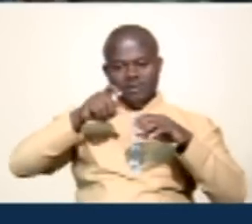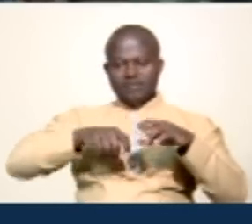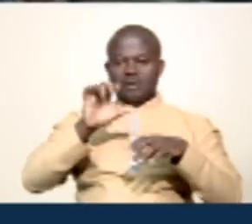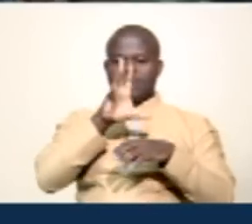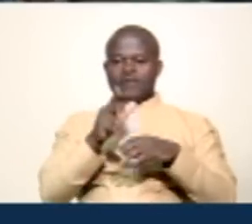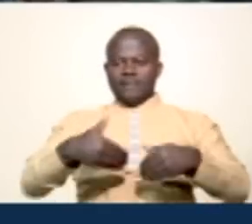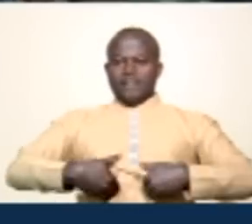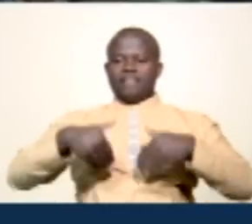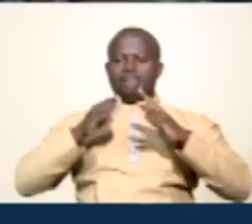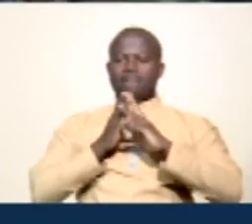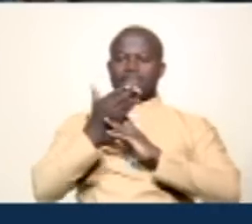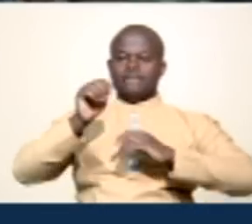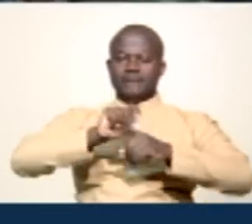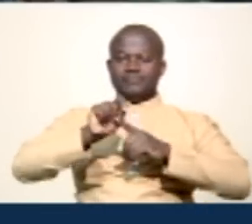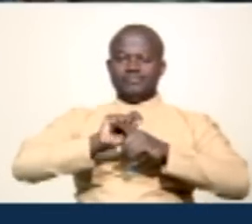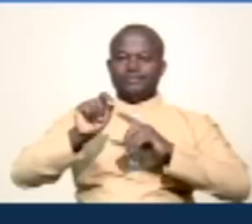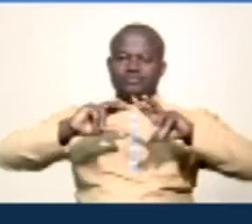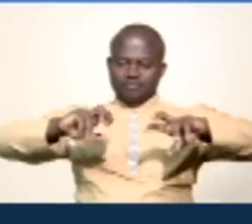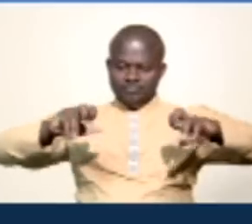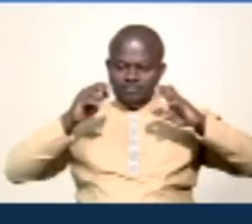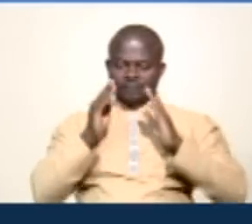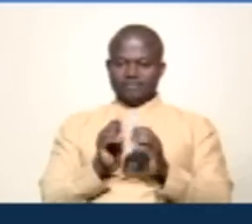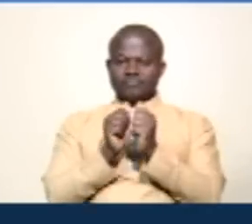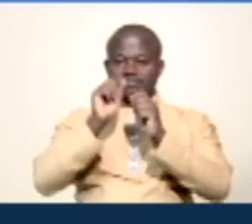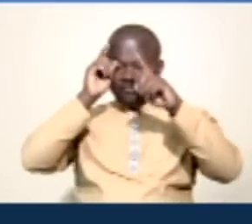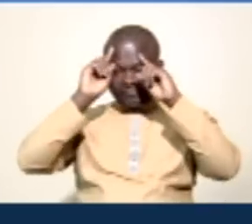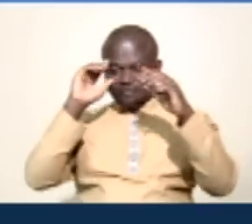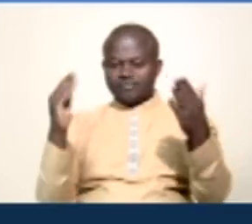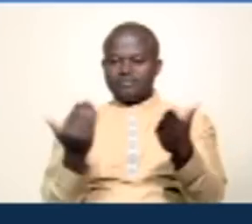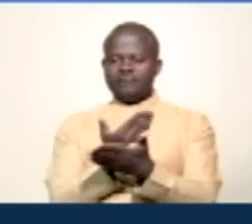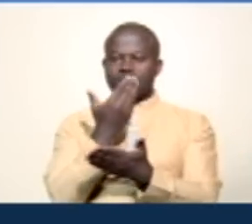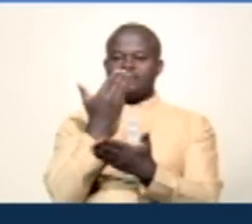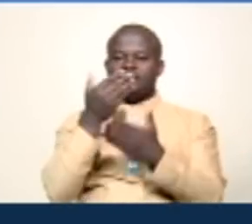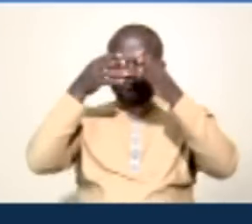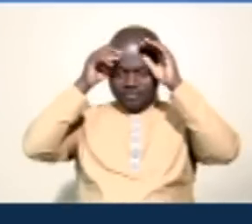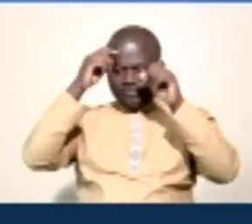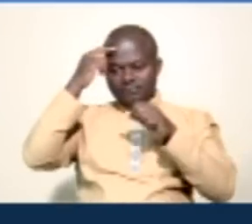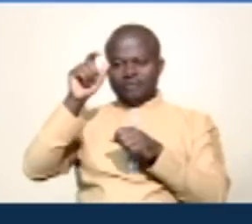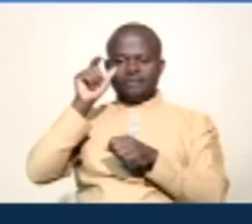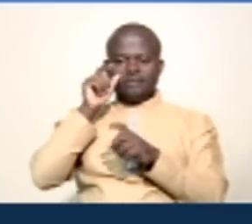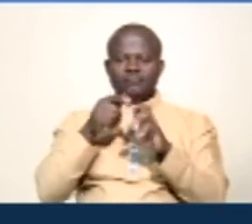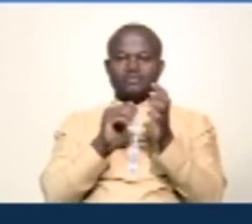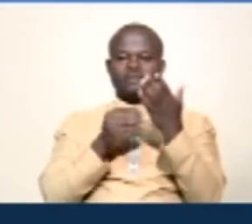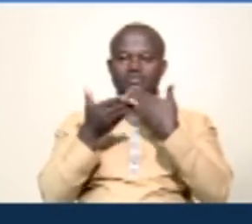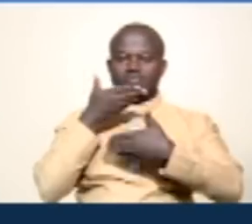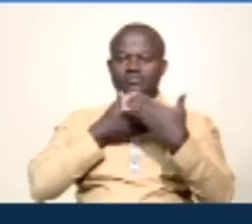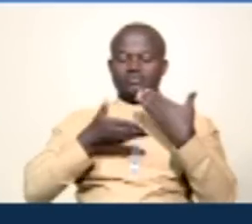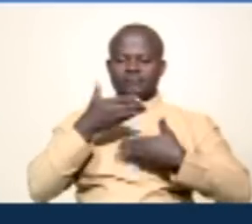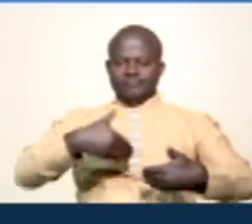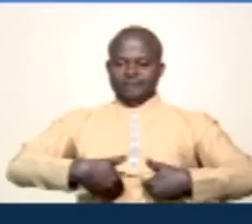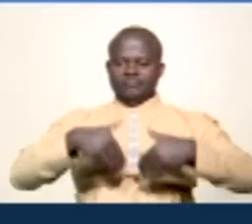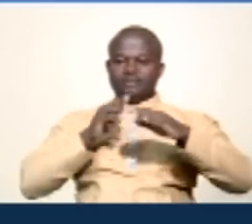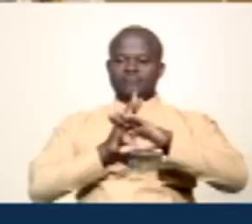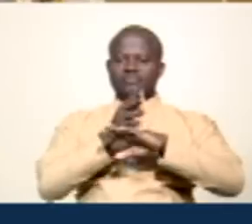bakiri bato binyuze mu mahugurwa, ubushakashatsi no guhanga udushya. Umukuru w'igihugu Paul Kagame kandi yagiranye ikiganiro n'urubyiruko